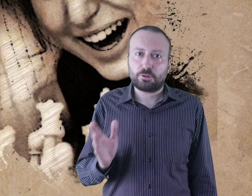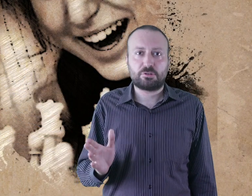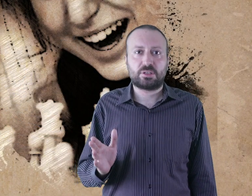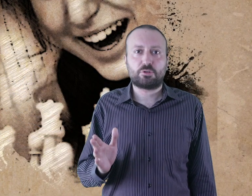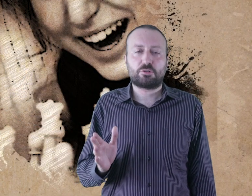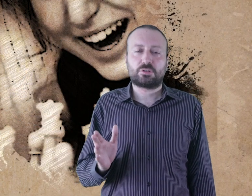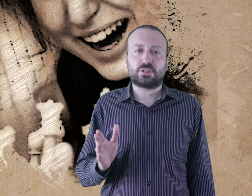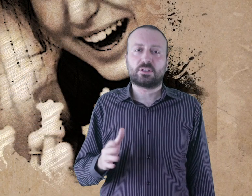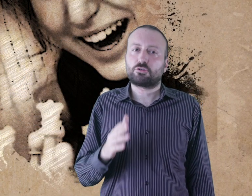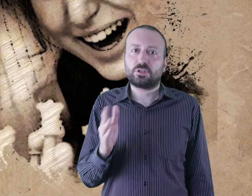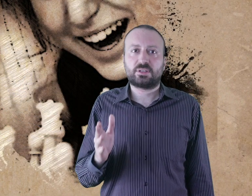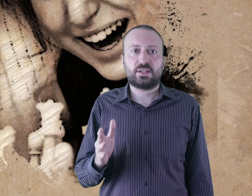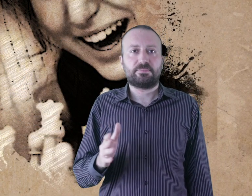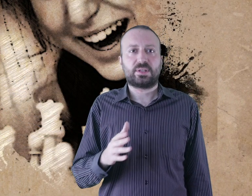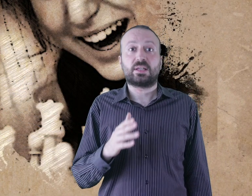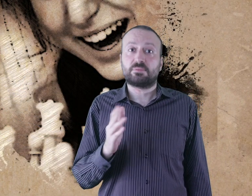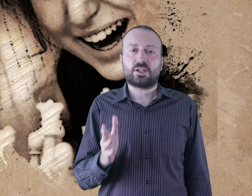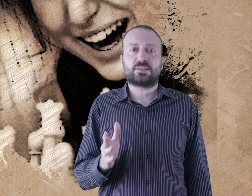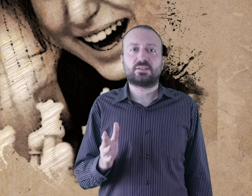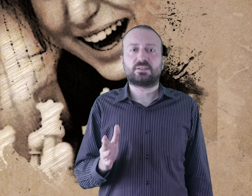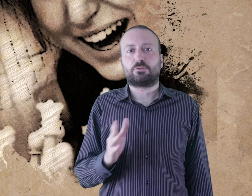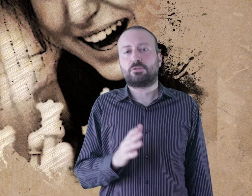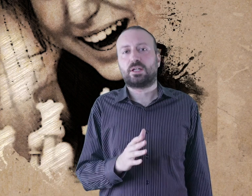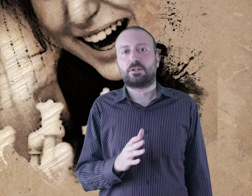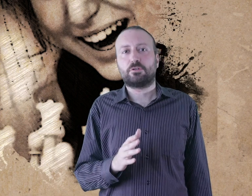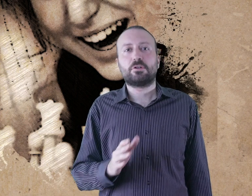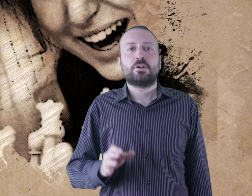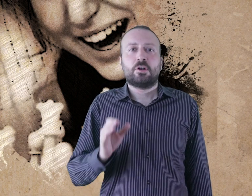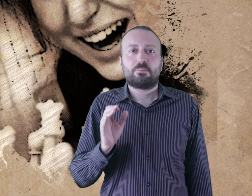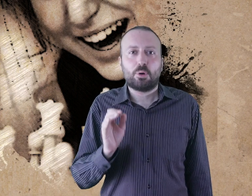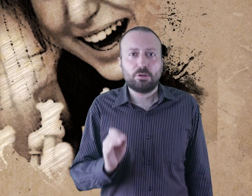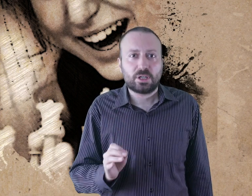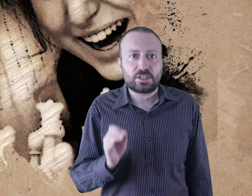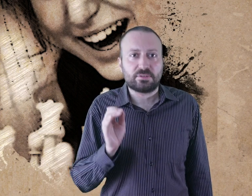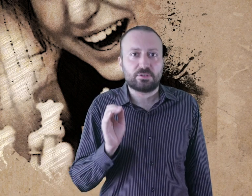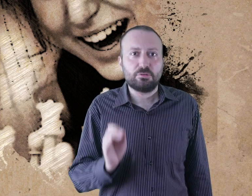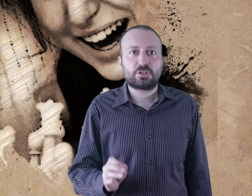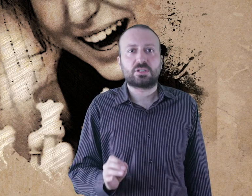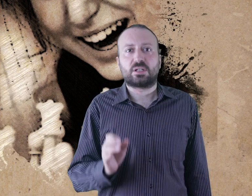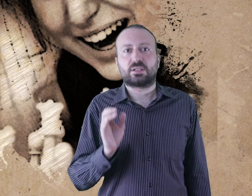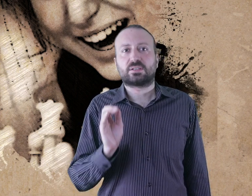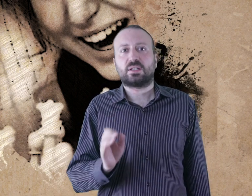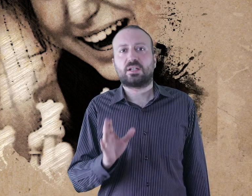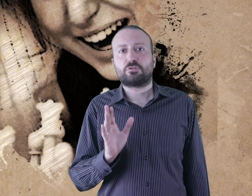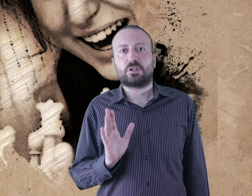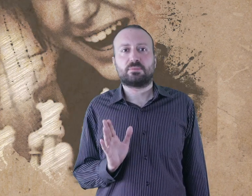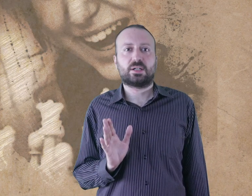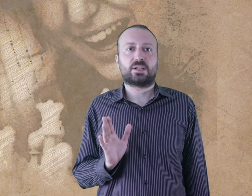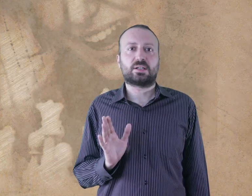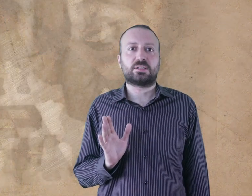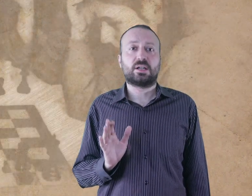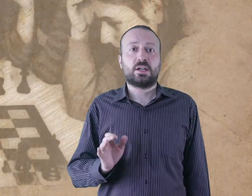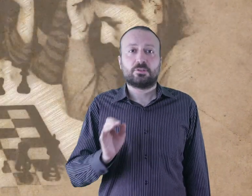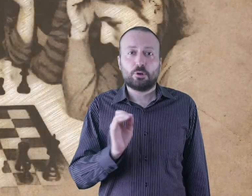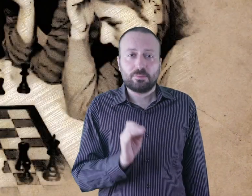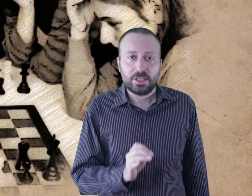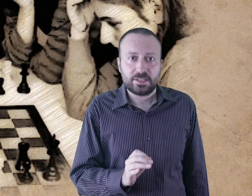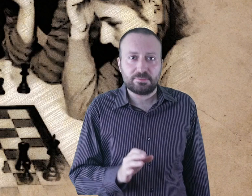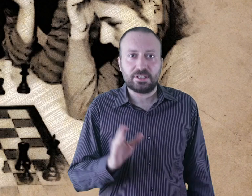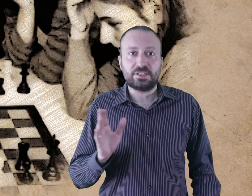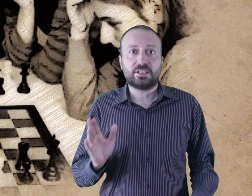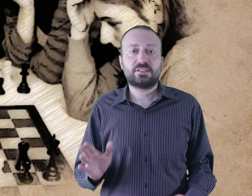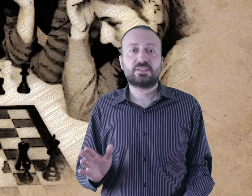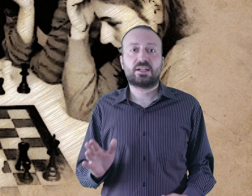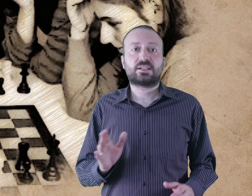Sofia 1974 yılında, Judith ise 76 yılında dünyaya geliyor. Polgár çifti 3 kızlarına da satranç öğretmeye kararlı.